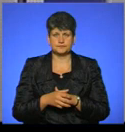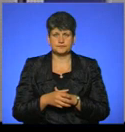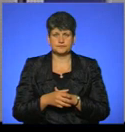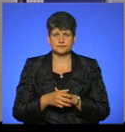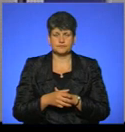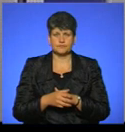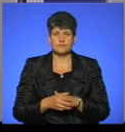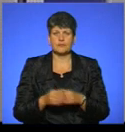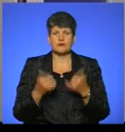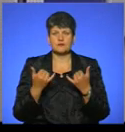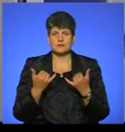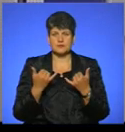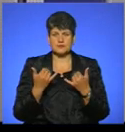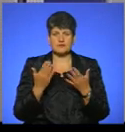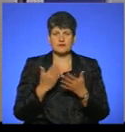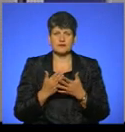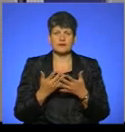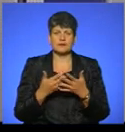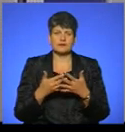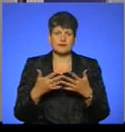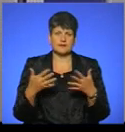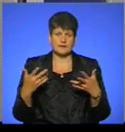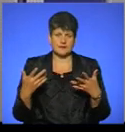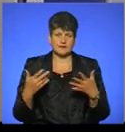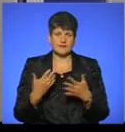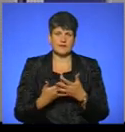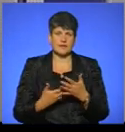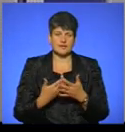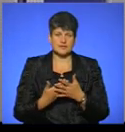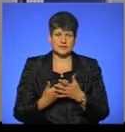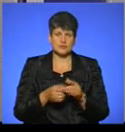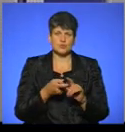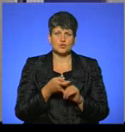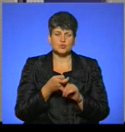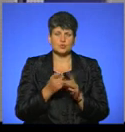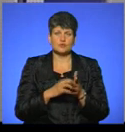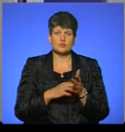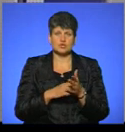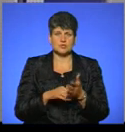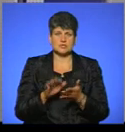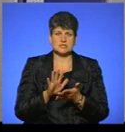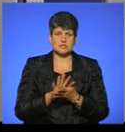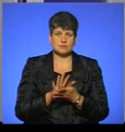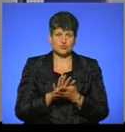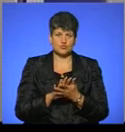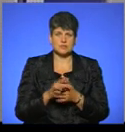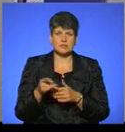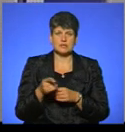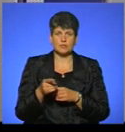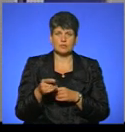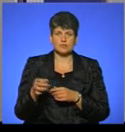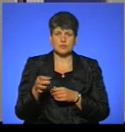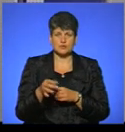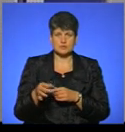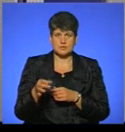Наразі є декілька версій стосовно причин забруднення Тернопільського ставу.